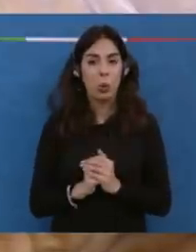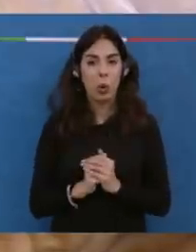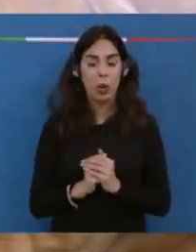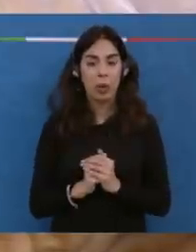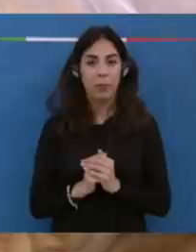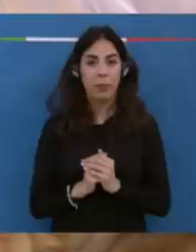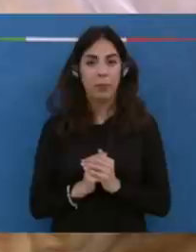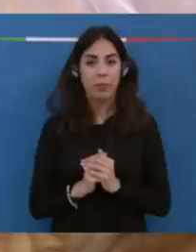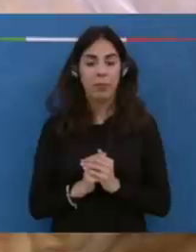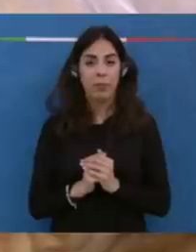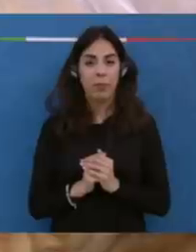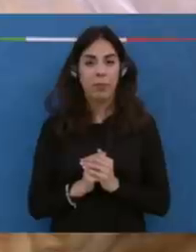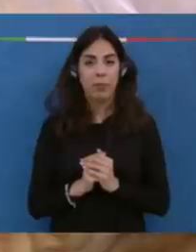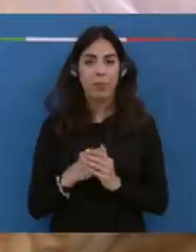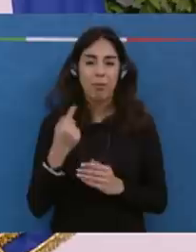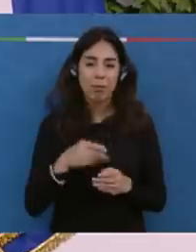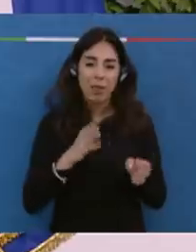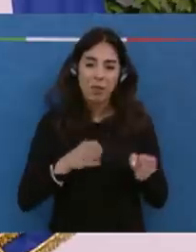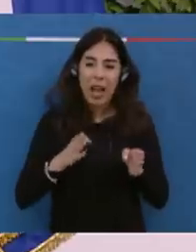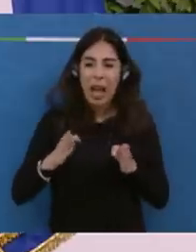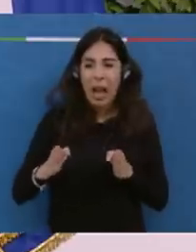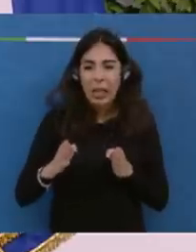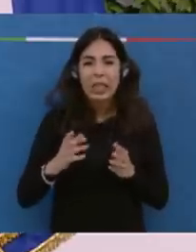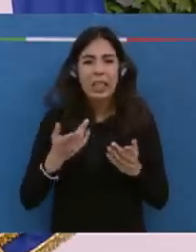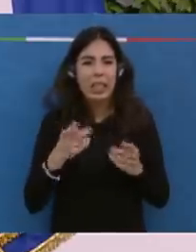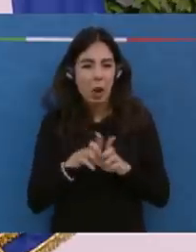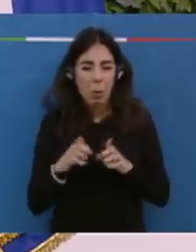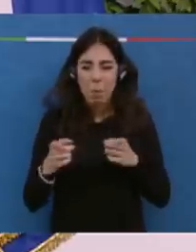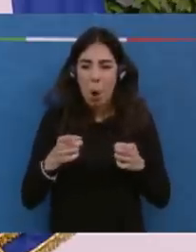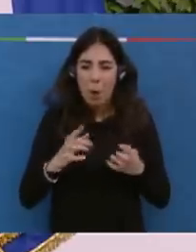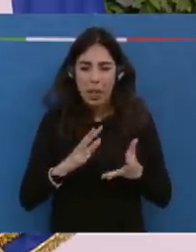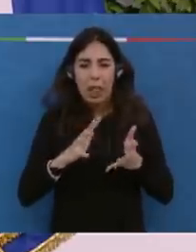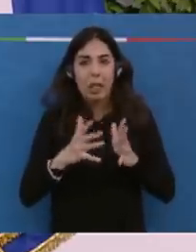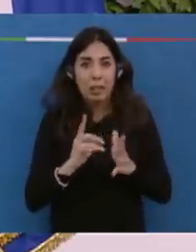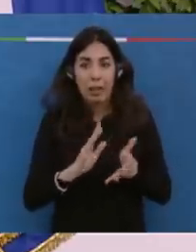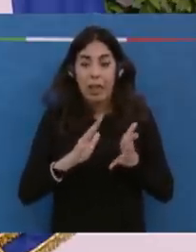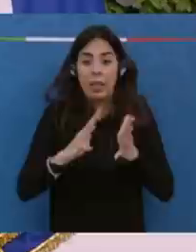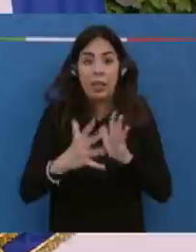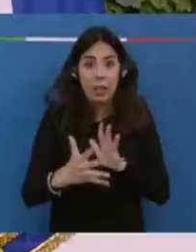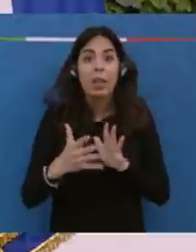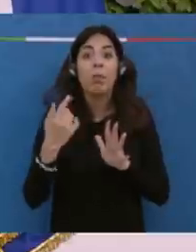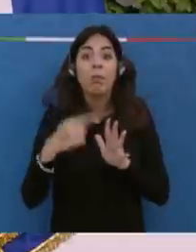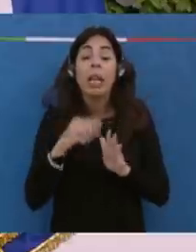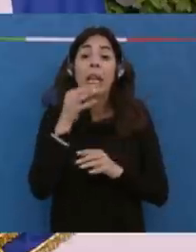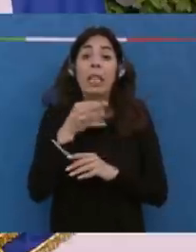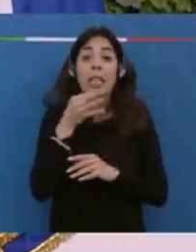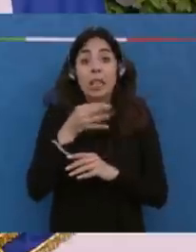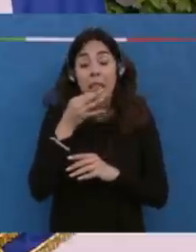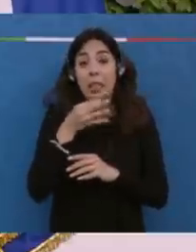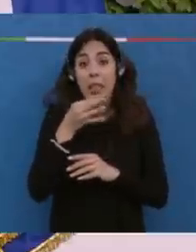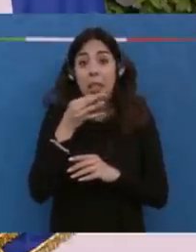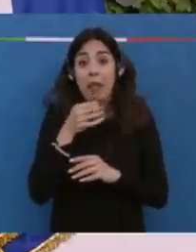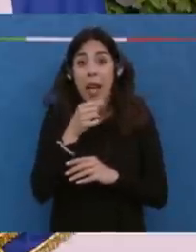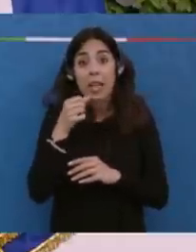queste fasi transitorie non vuol dire non anche mettere le fondamenta per il futuro